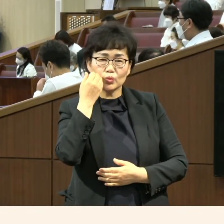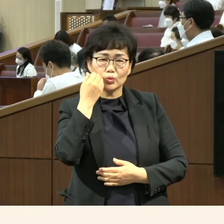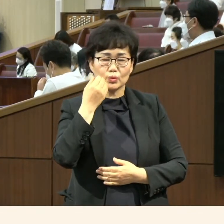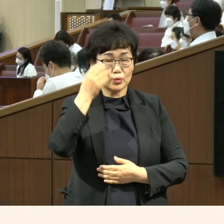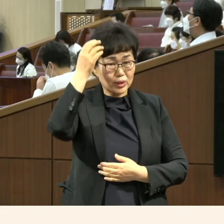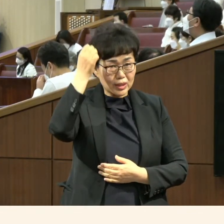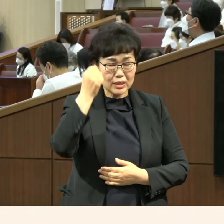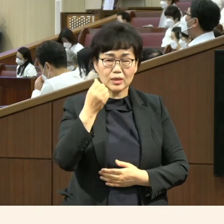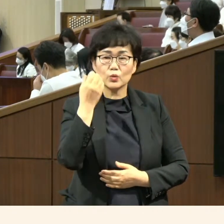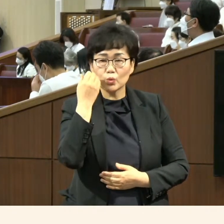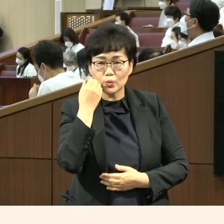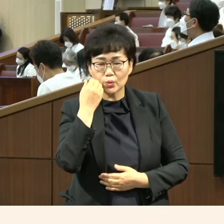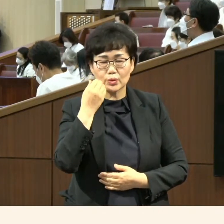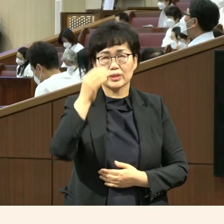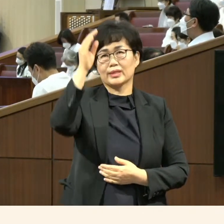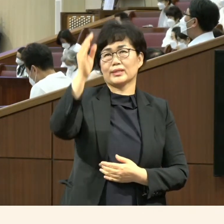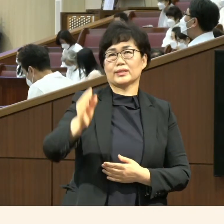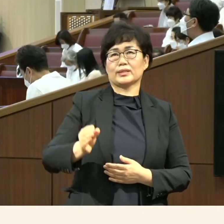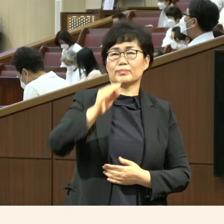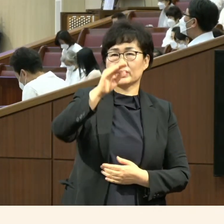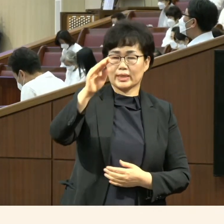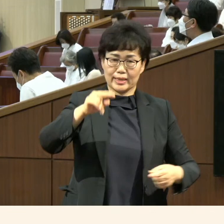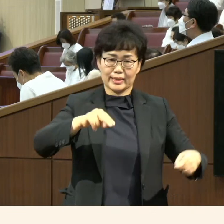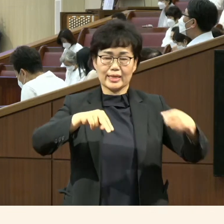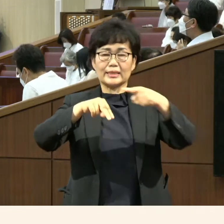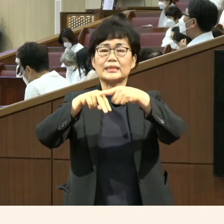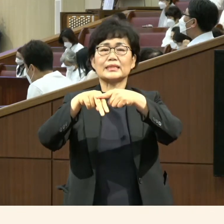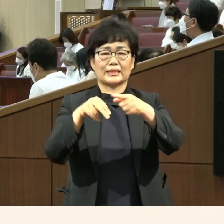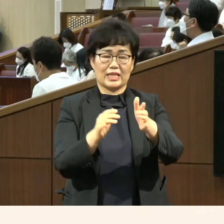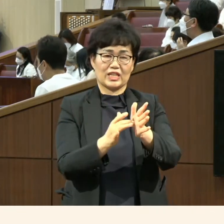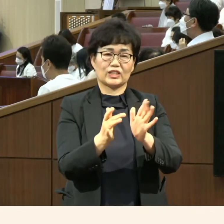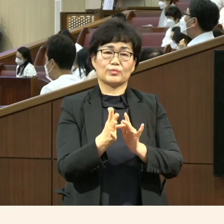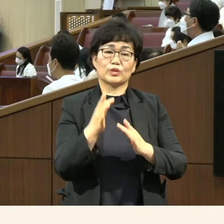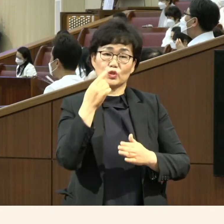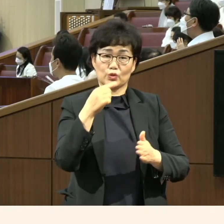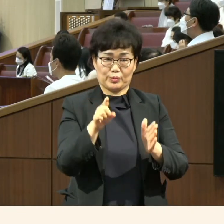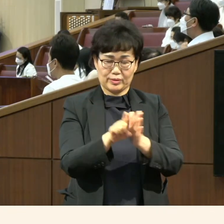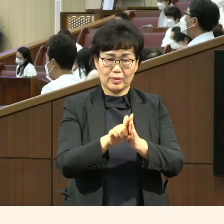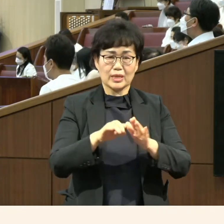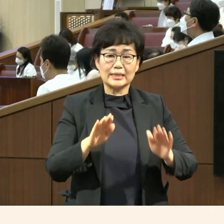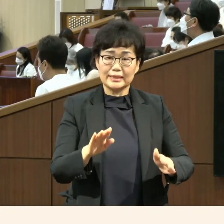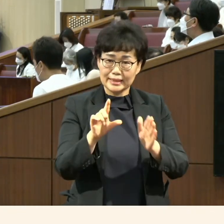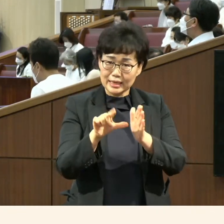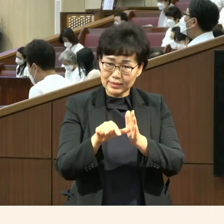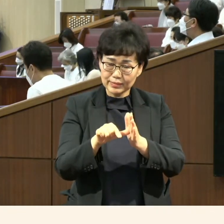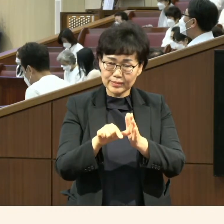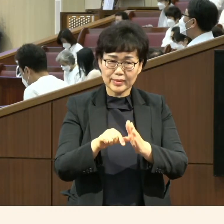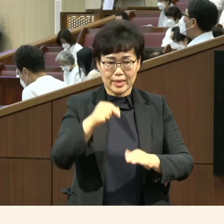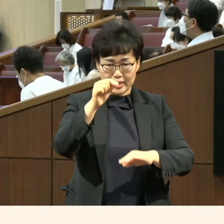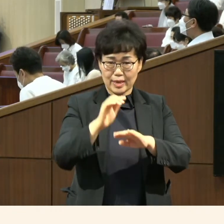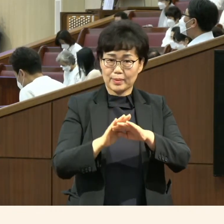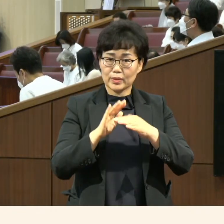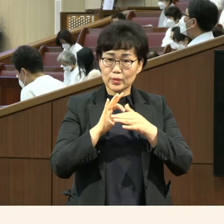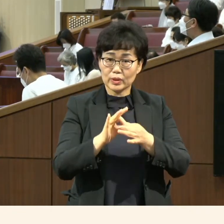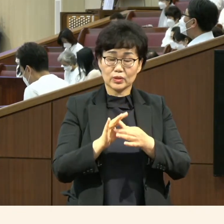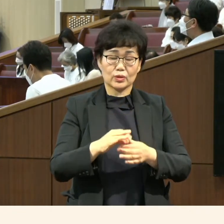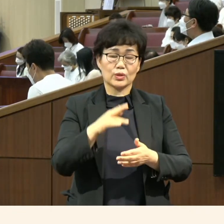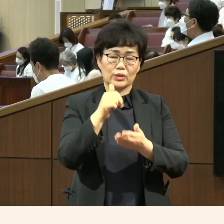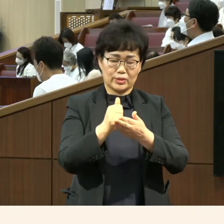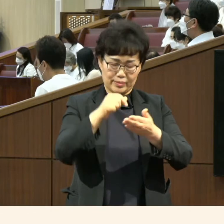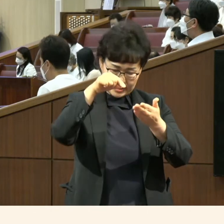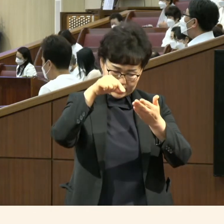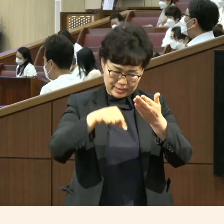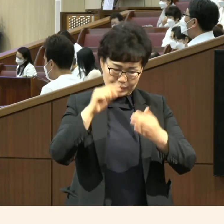오직 십자가 위에 달리신 그 예수님인 줄 믿습니다. 하나님, 오늘 이 시간 이 예배를 통해서 그 주님을 더 깊이